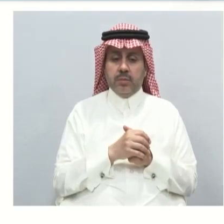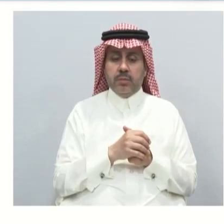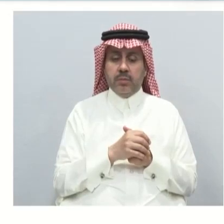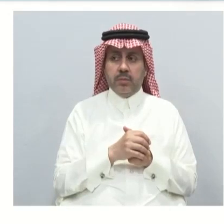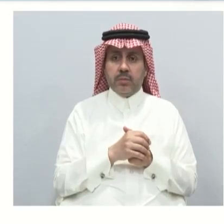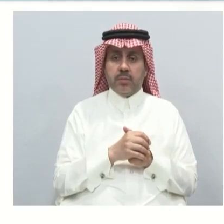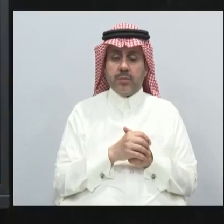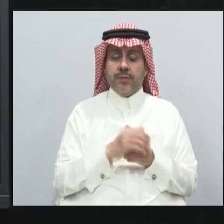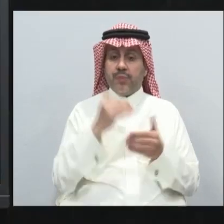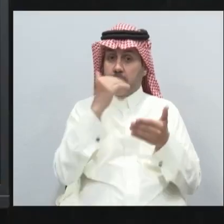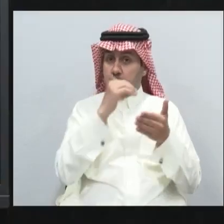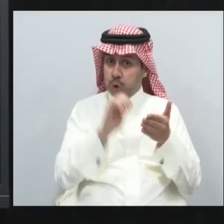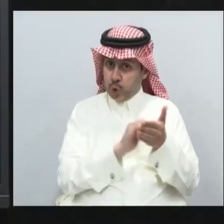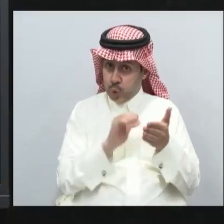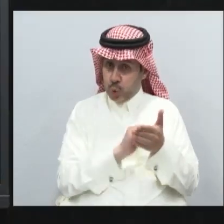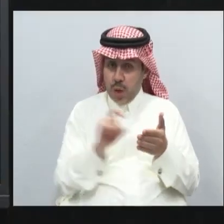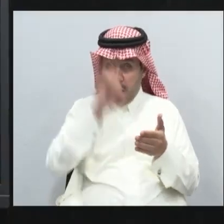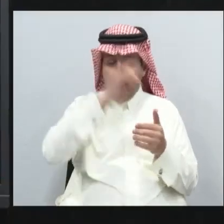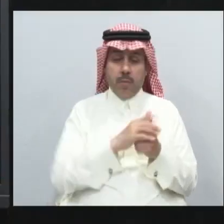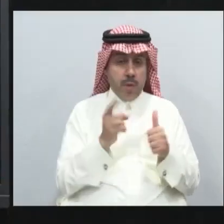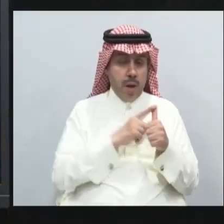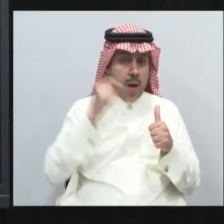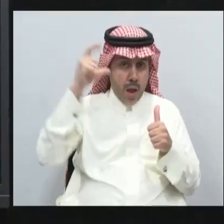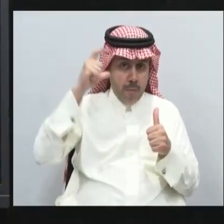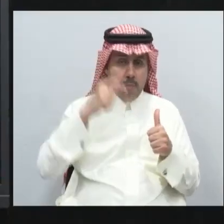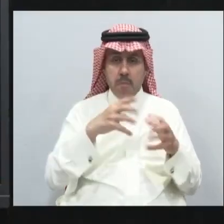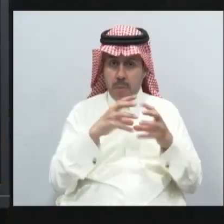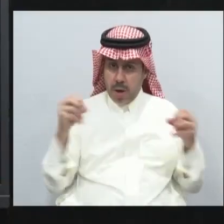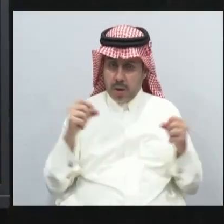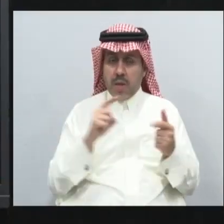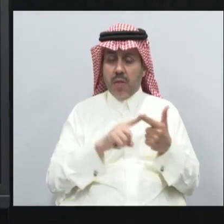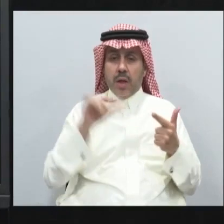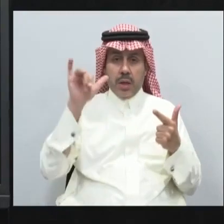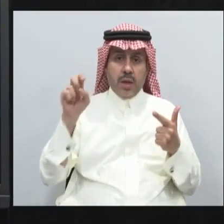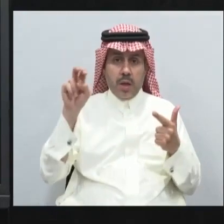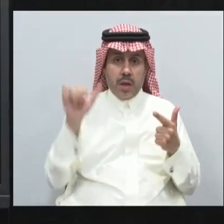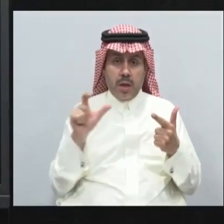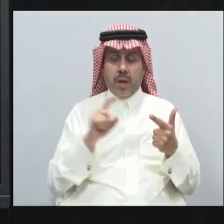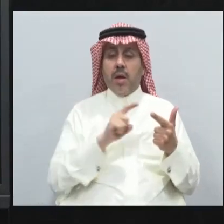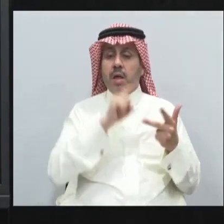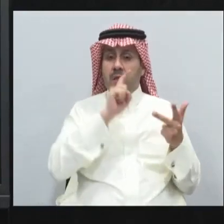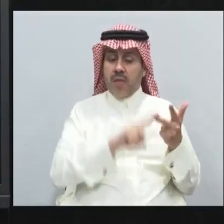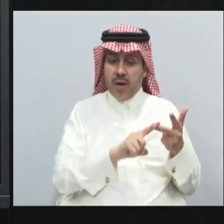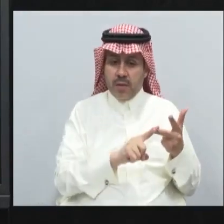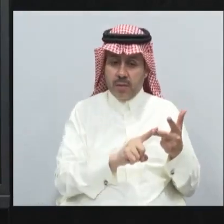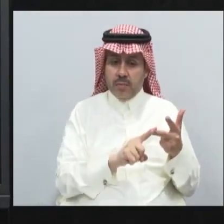نكرر اخواني واخواتي لكي تحفظ العلم بمعناها واليقين نعم